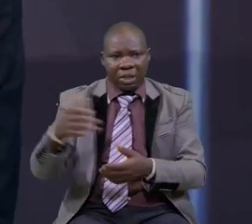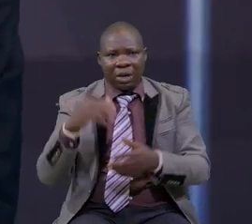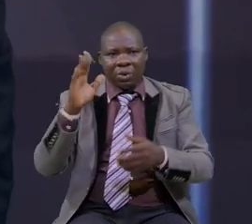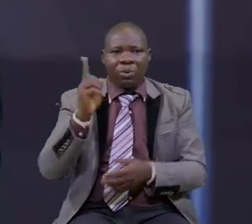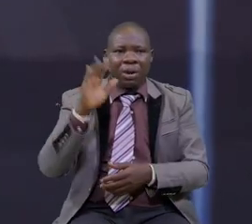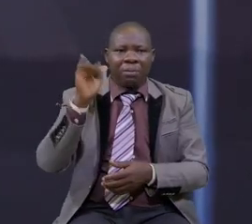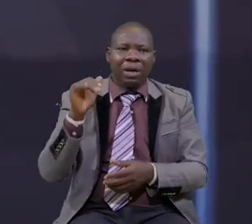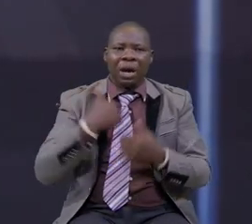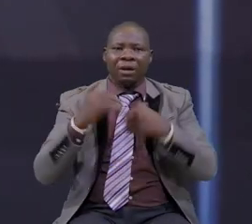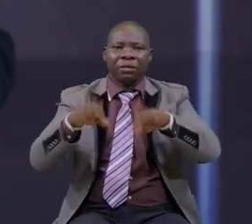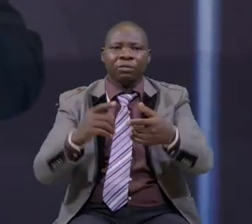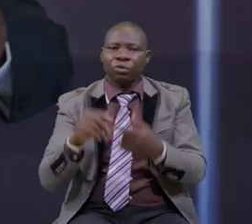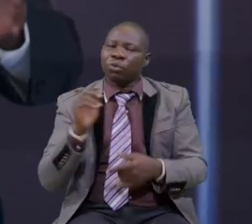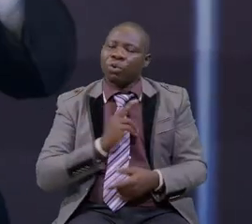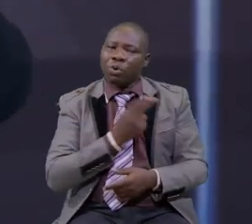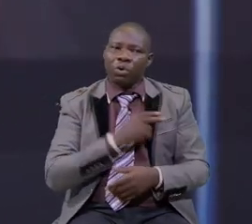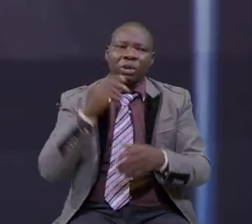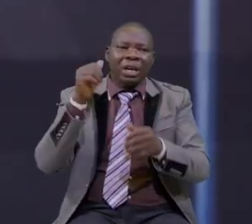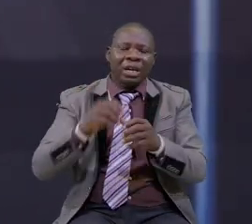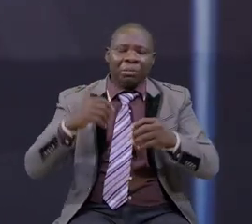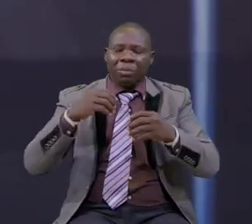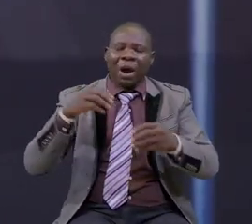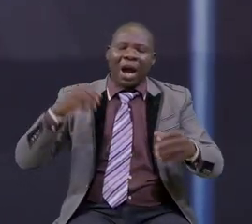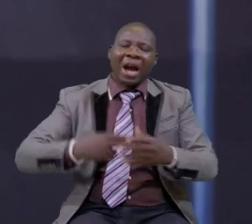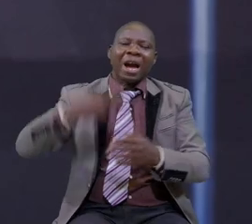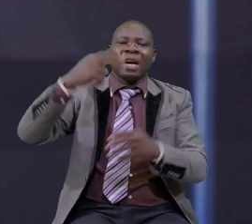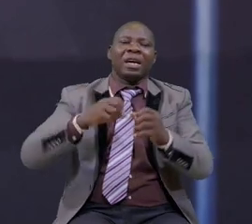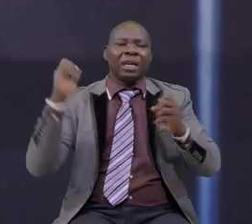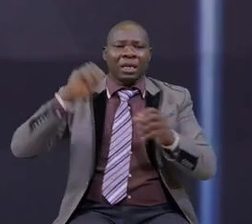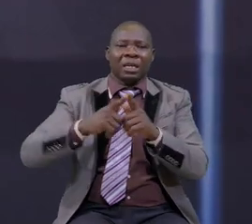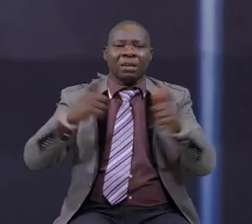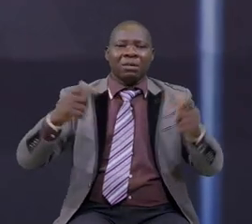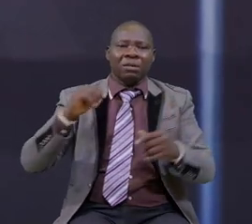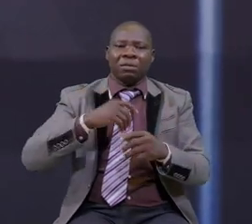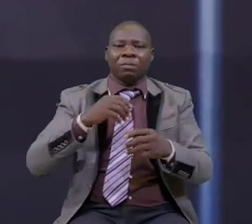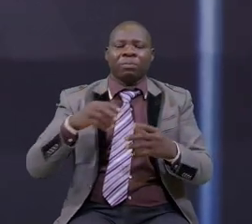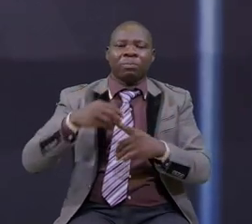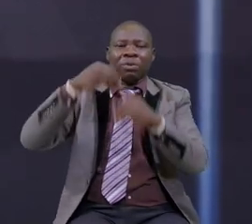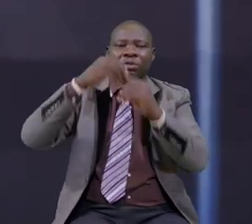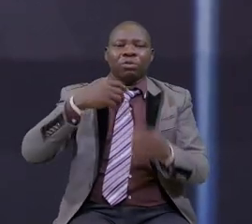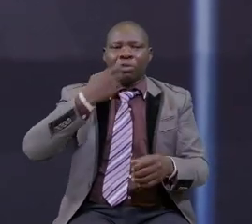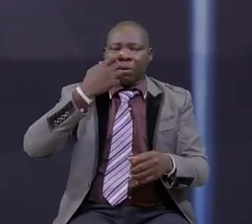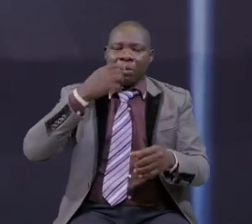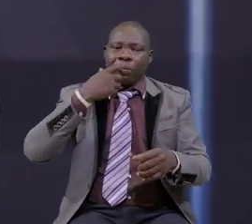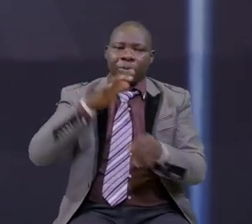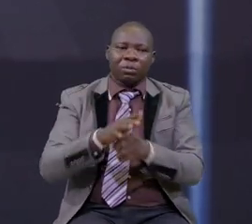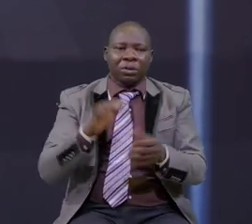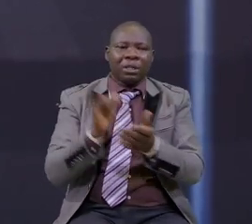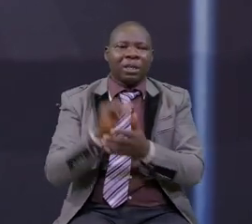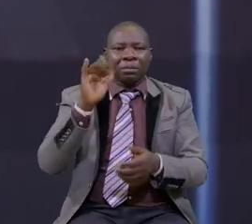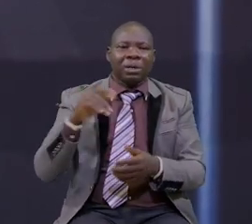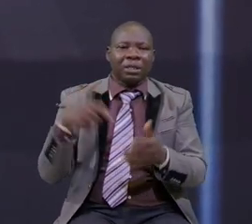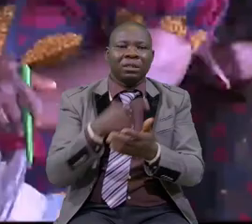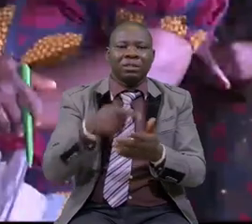lesquelles nous assurent de sa part les plus grandes et les plus précieuses promesses, afin que par elles, vous deveniez participants de